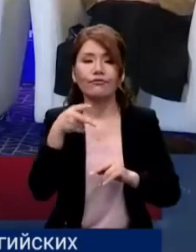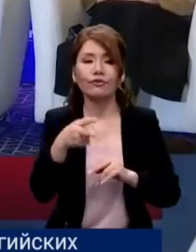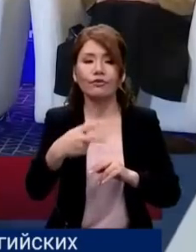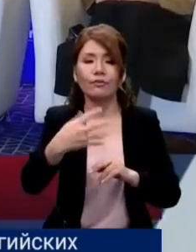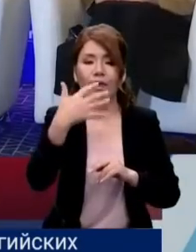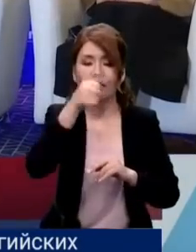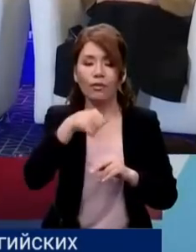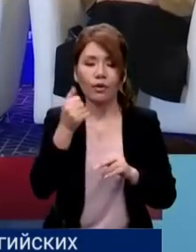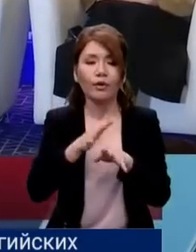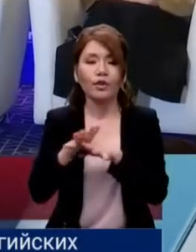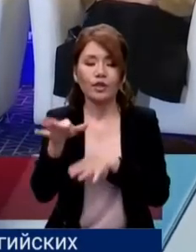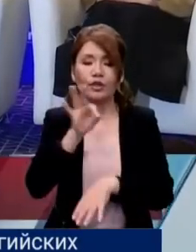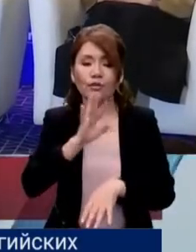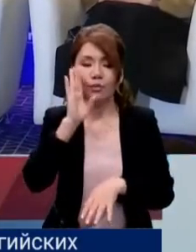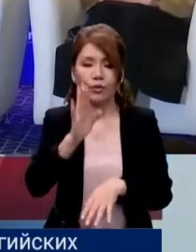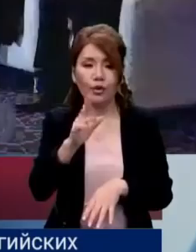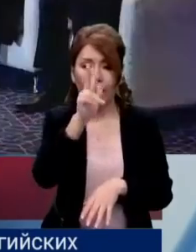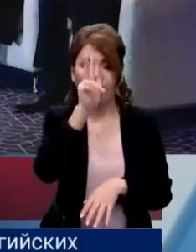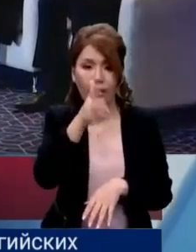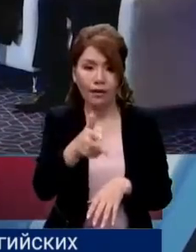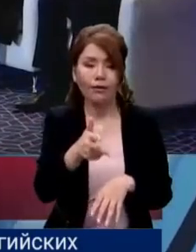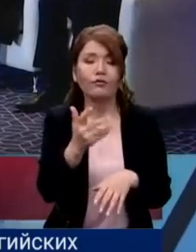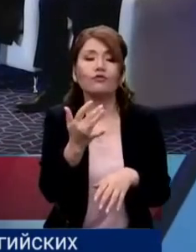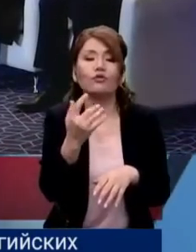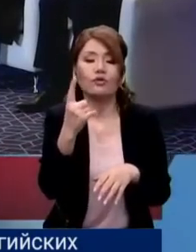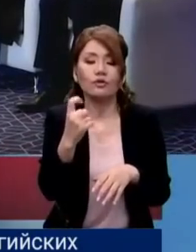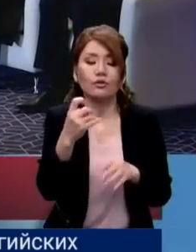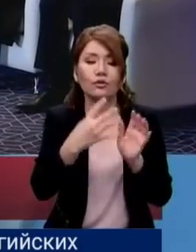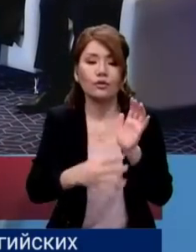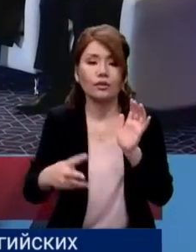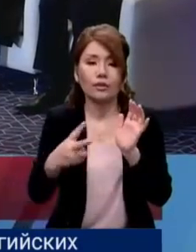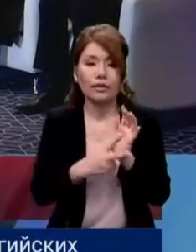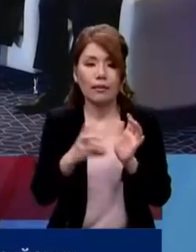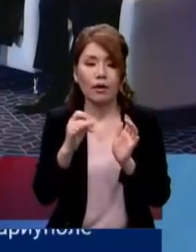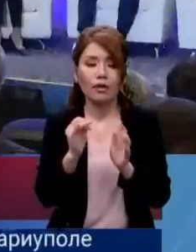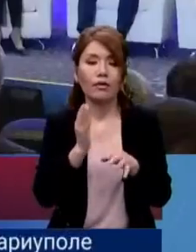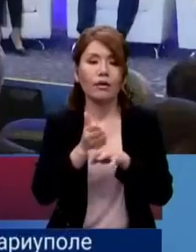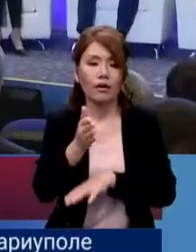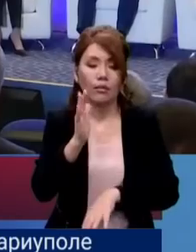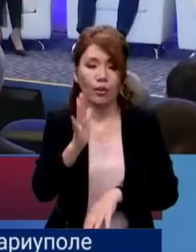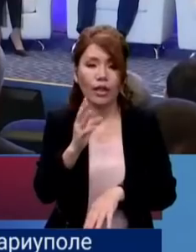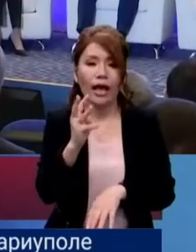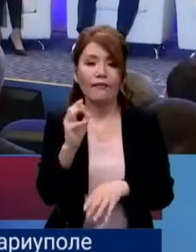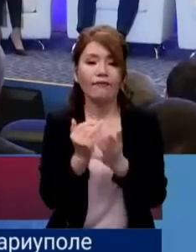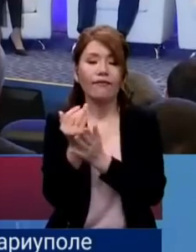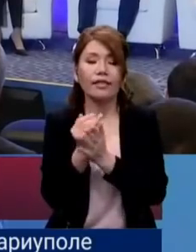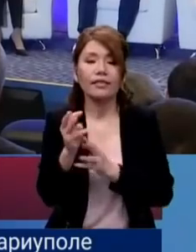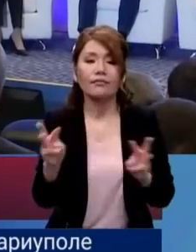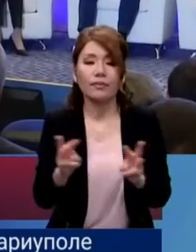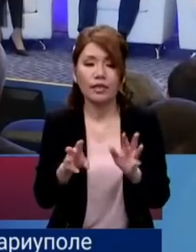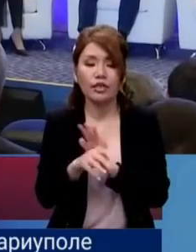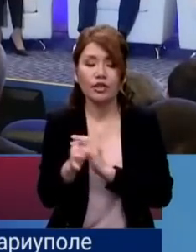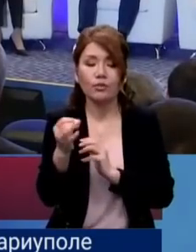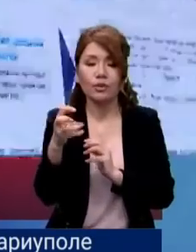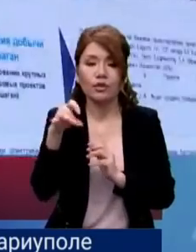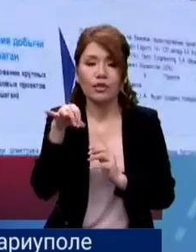дейін жүзеге асырылмақ. Қалдағы 3 жылда бұл мақсатқа 197 миллиард теңге бағытталады. Алайда вице-премьер Ералы